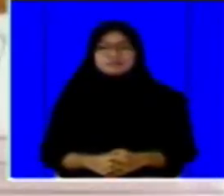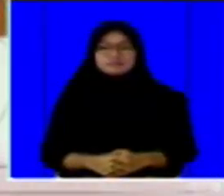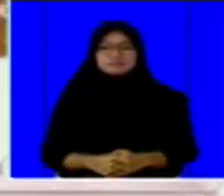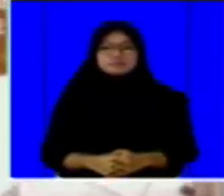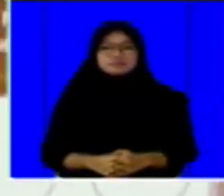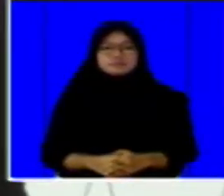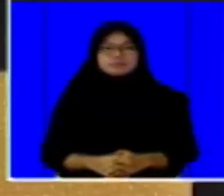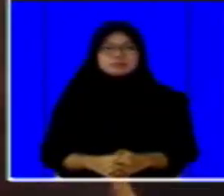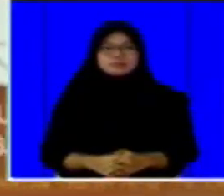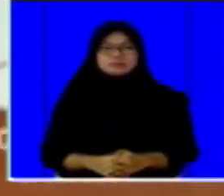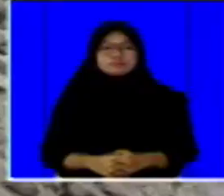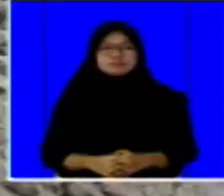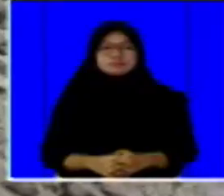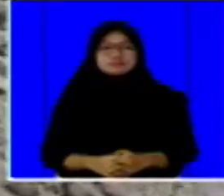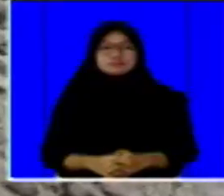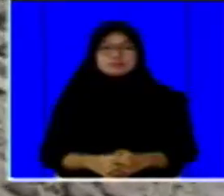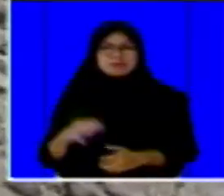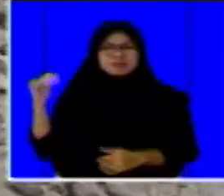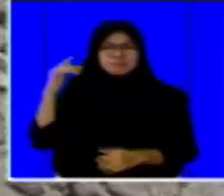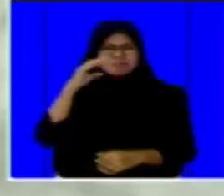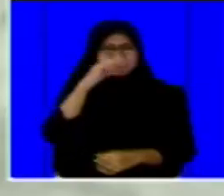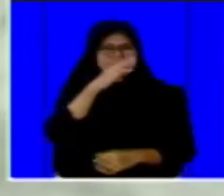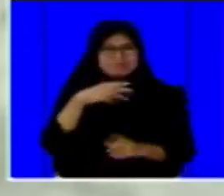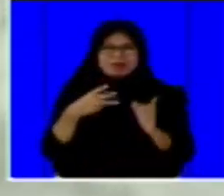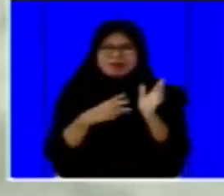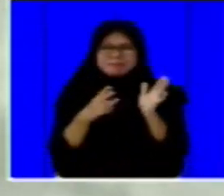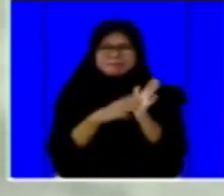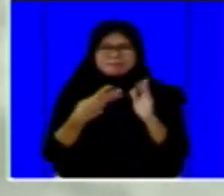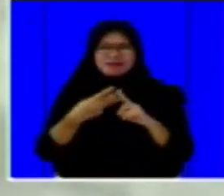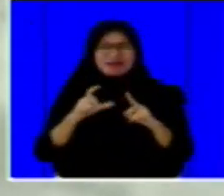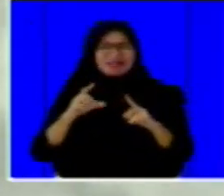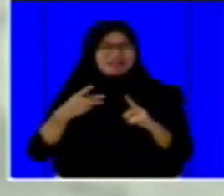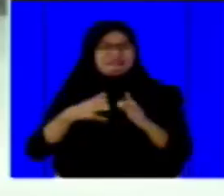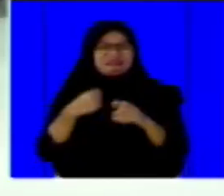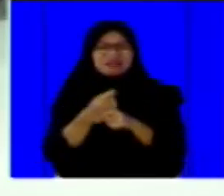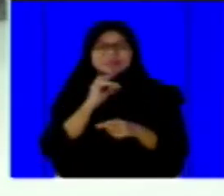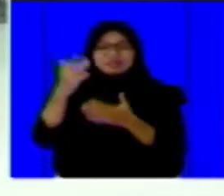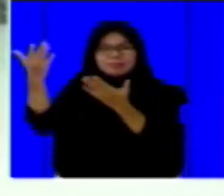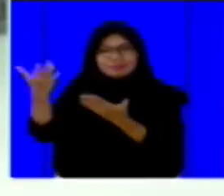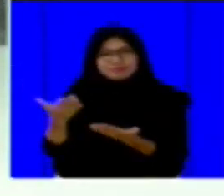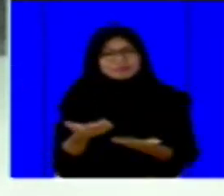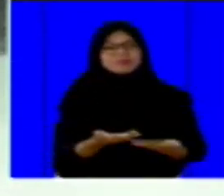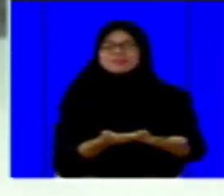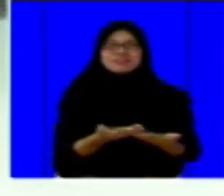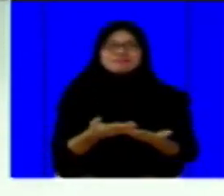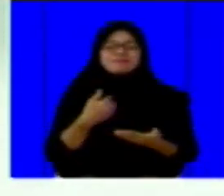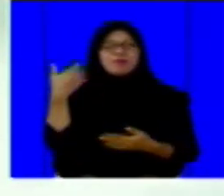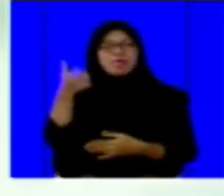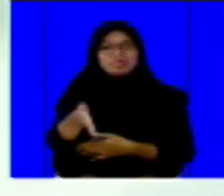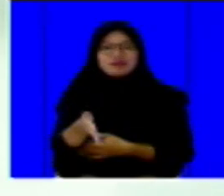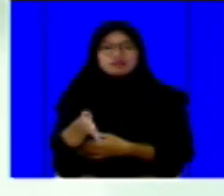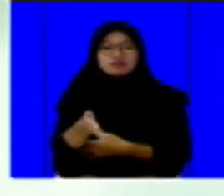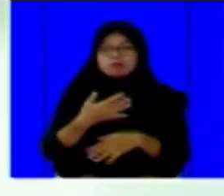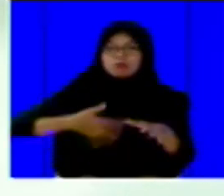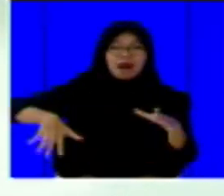Ya, bau belerang bagaikan ucapan selamat datang saat mengunjungi tempat ini. Kawah Putih merupakan sebuah kawah yang tergolong ke